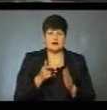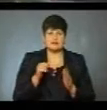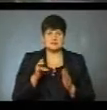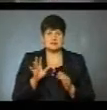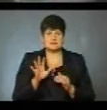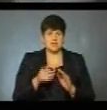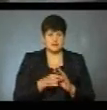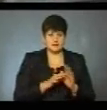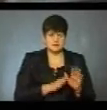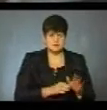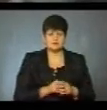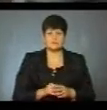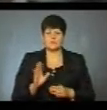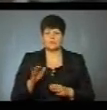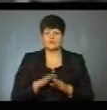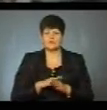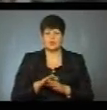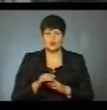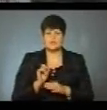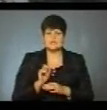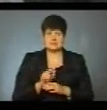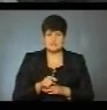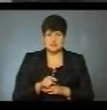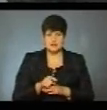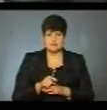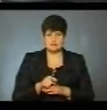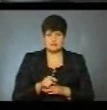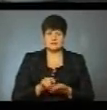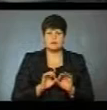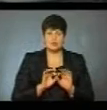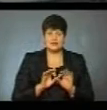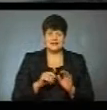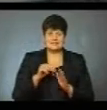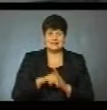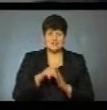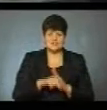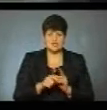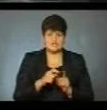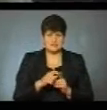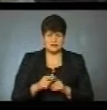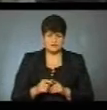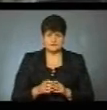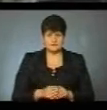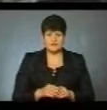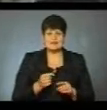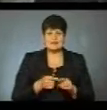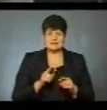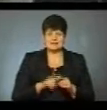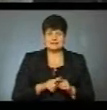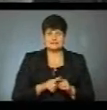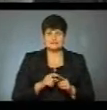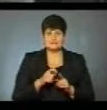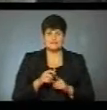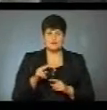класу. Будуть виконувати завдання із пояснення значення слів, це слова-пароніми,